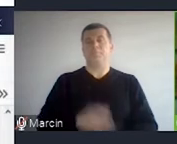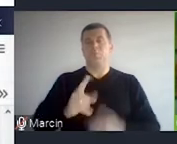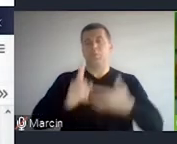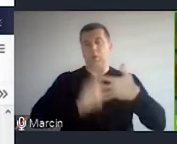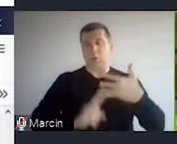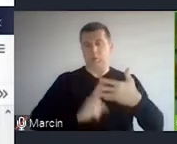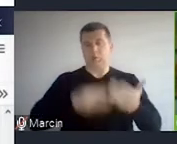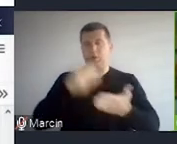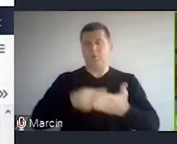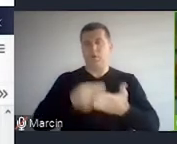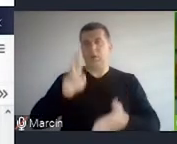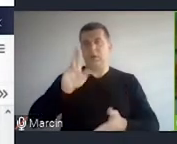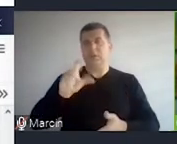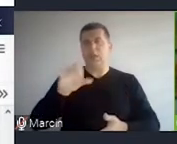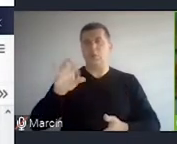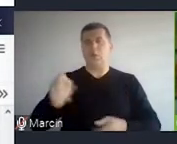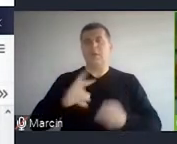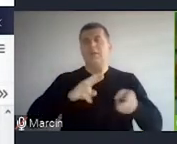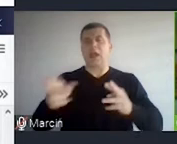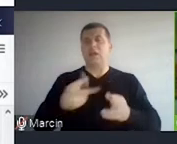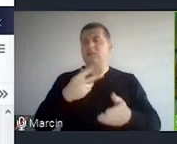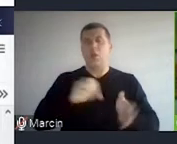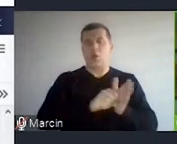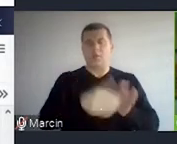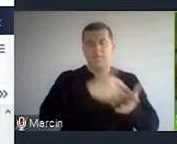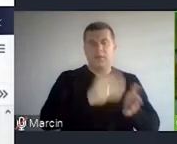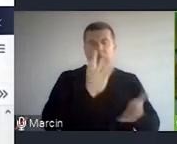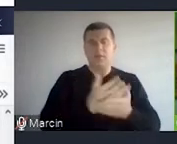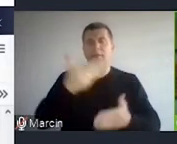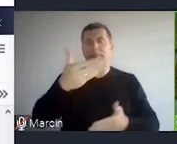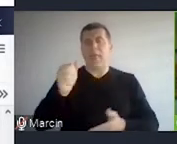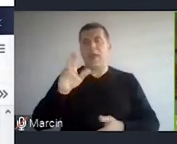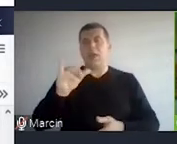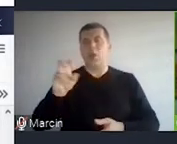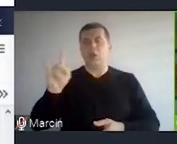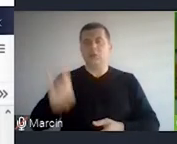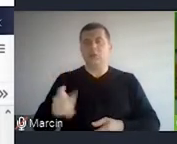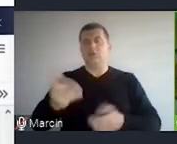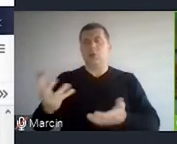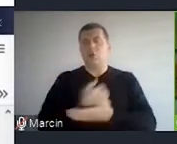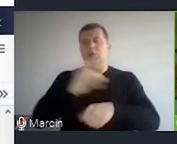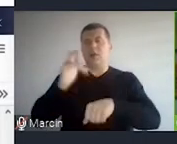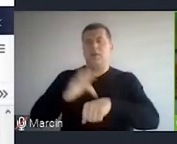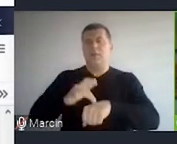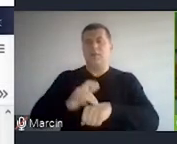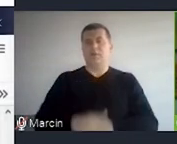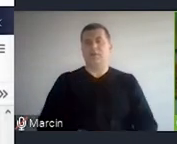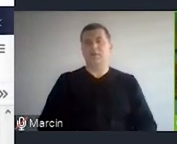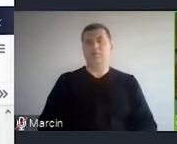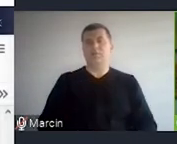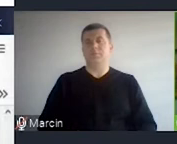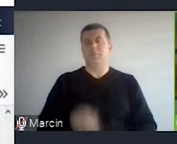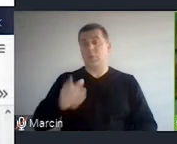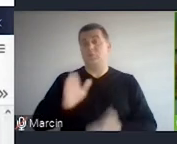rozliczenie kwoty ryczałtowej zależy nie od wydatków, a od merytorycznego osiągnięcia efektów. A w